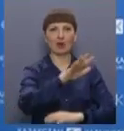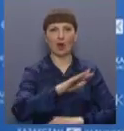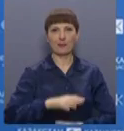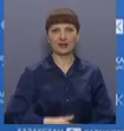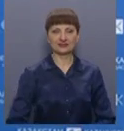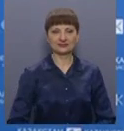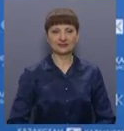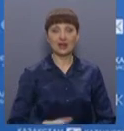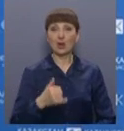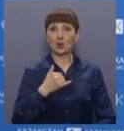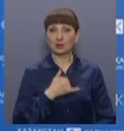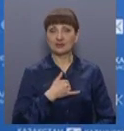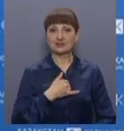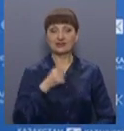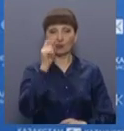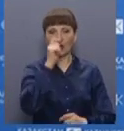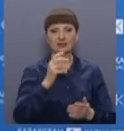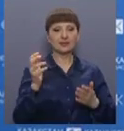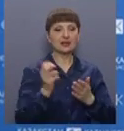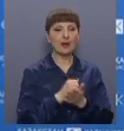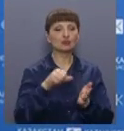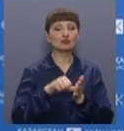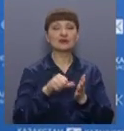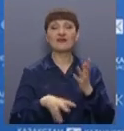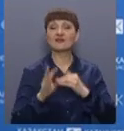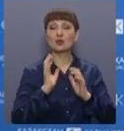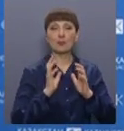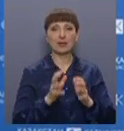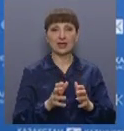Ну, у нас, во всяком случае, в Украине принимают участие, как и во всем мире,